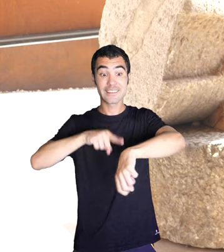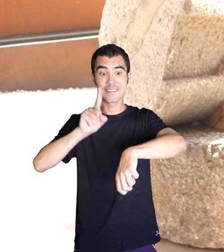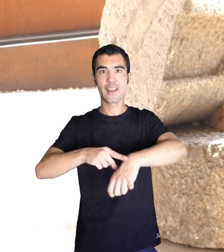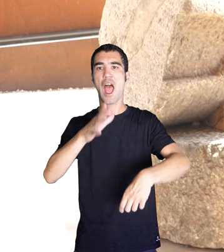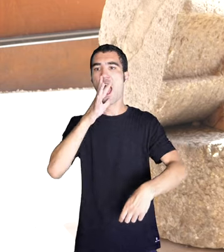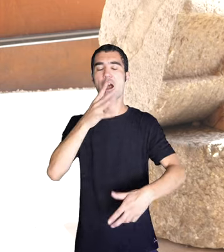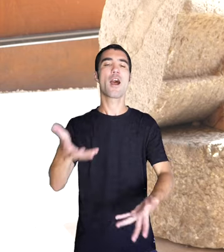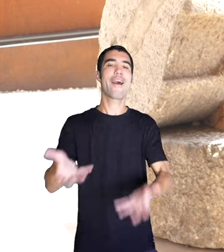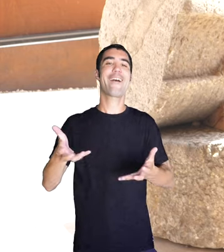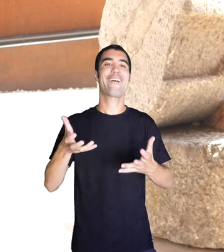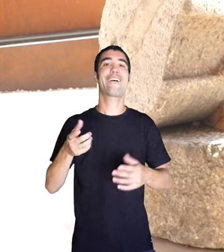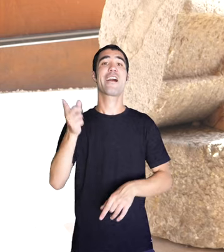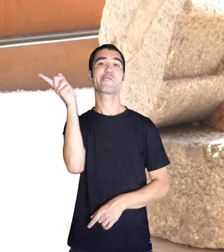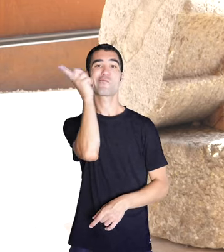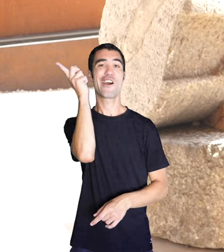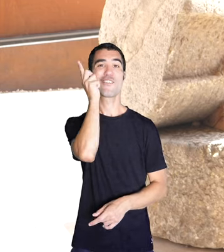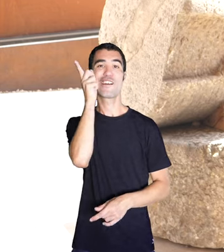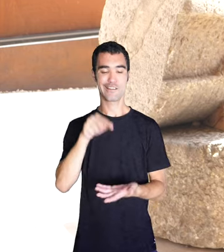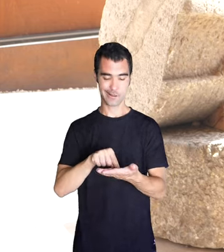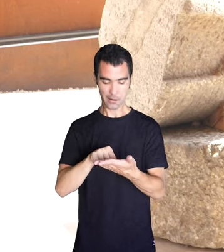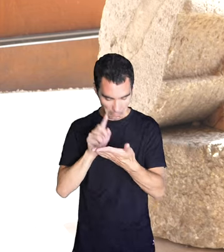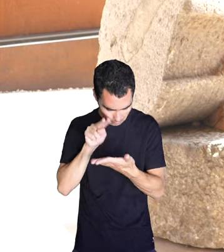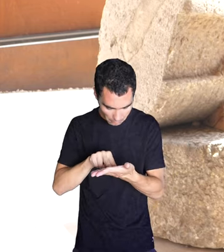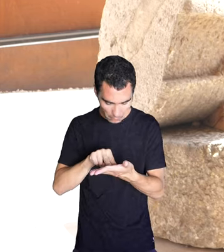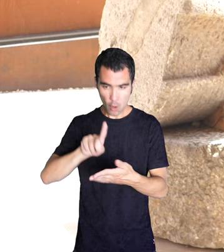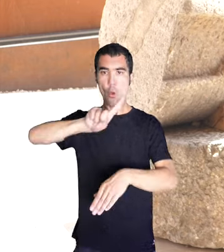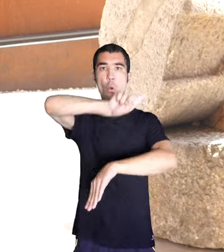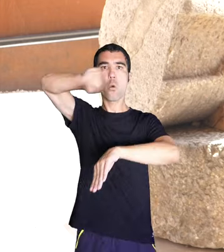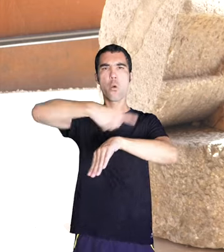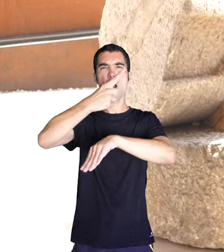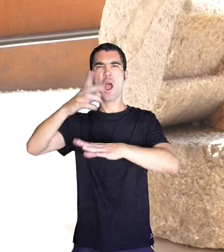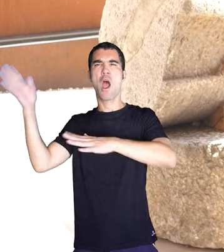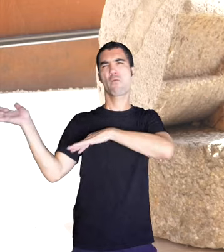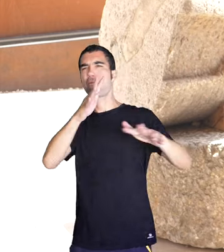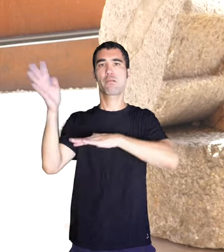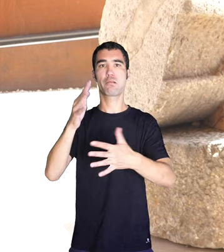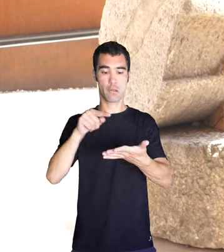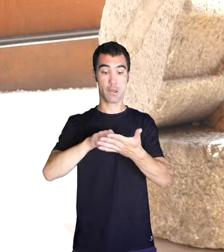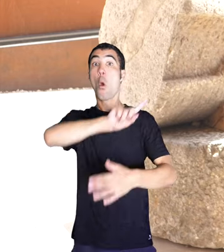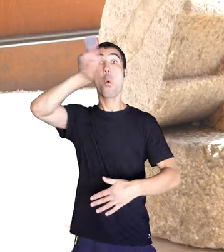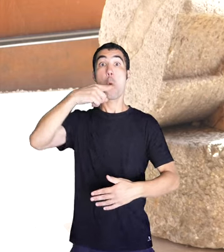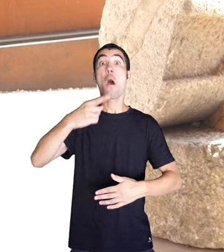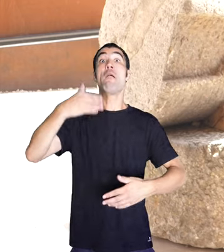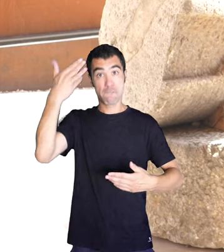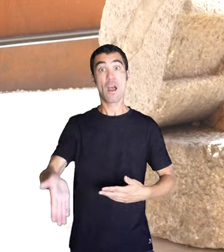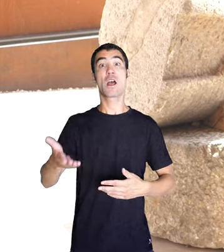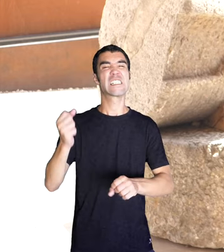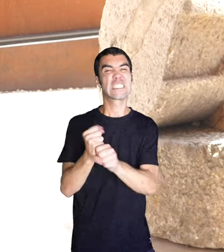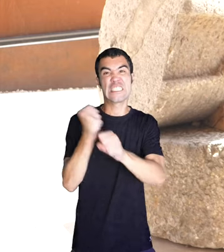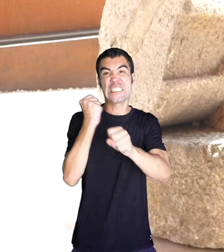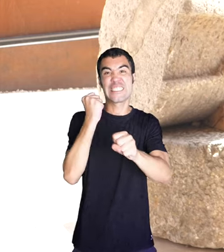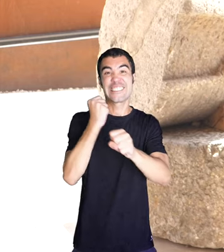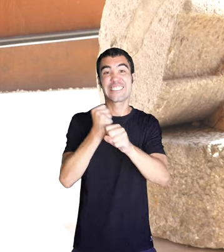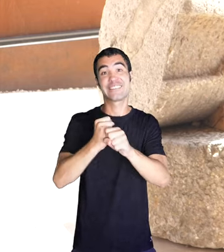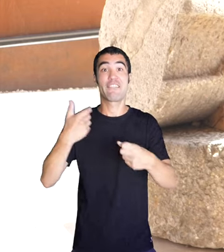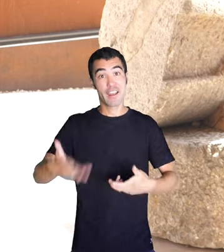guanyem molt. Ara en su mòbil saps que d'aquí una hora se posarà una ventada, però tens aquella hora per poder fer